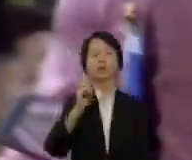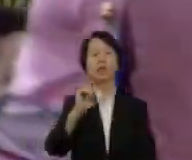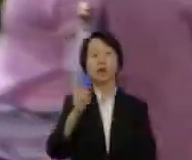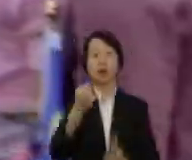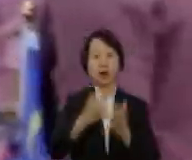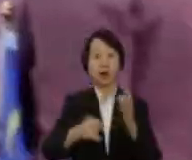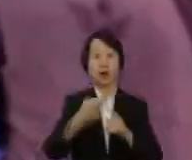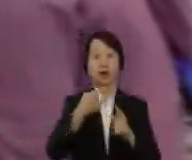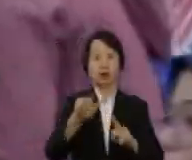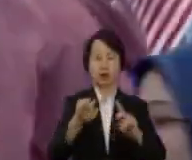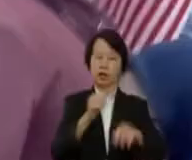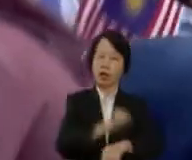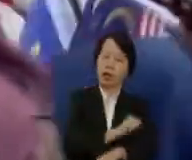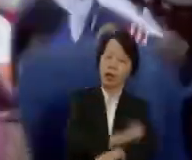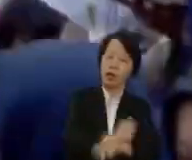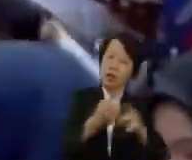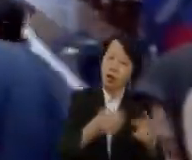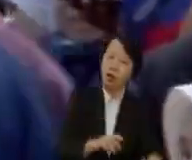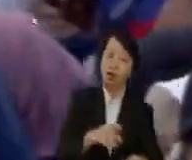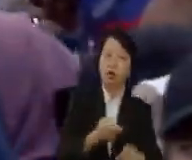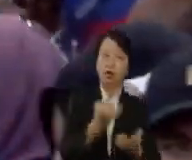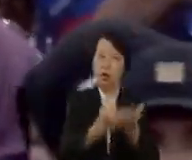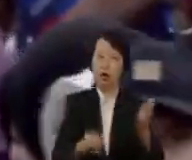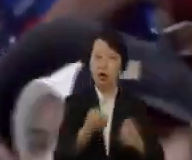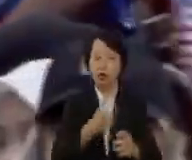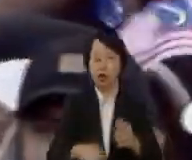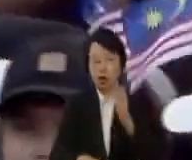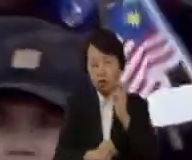Lahirnya daripada pengorbanan, lahirnya daripada